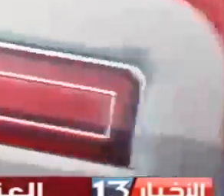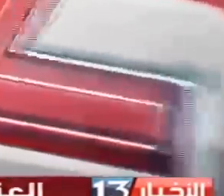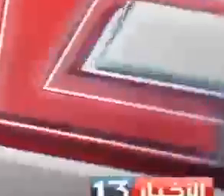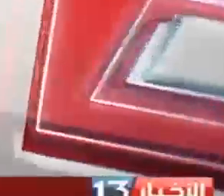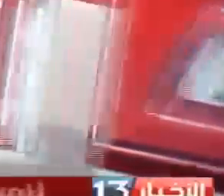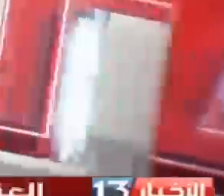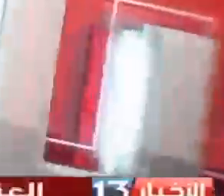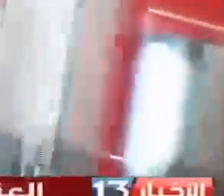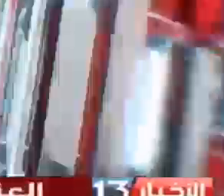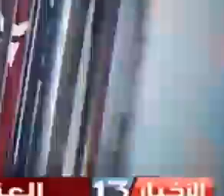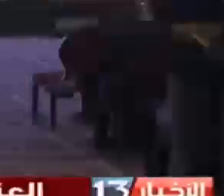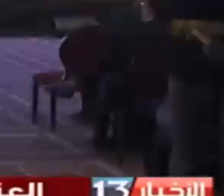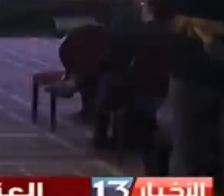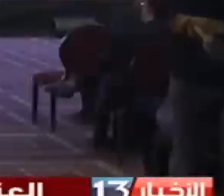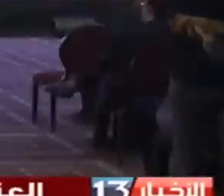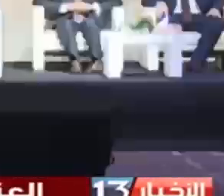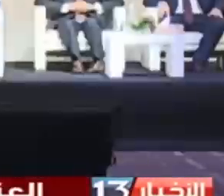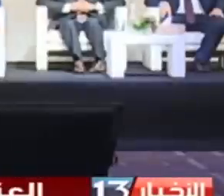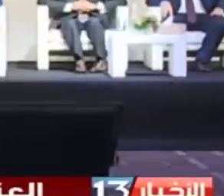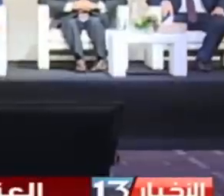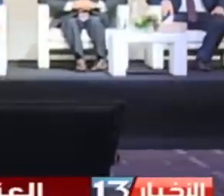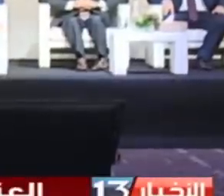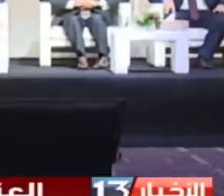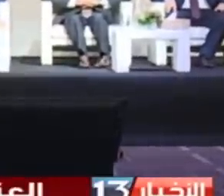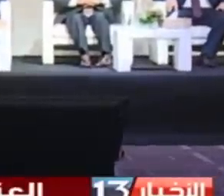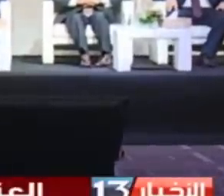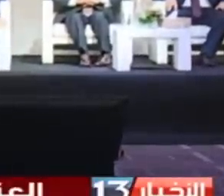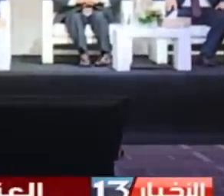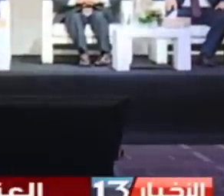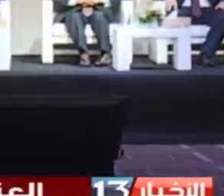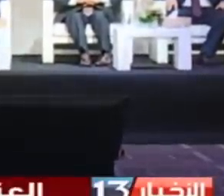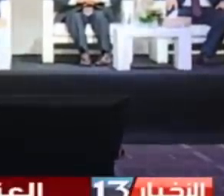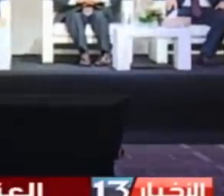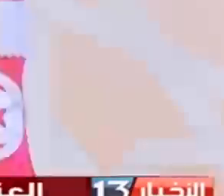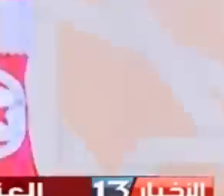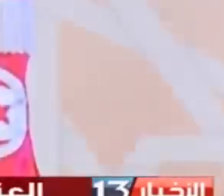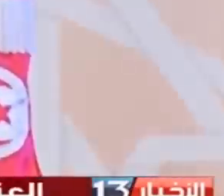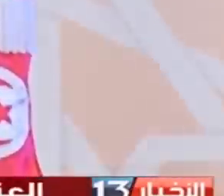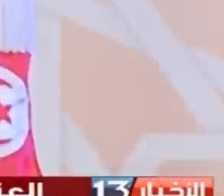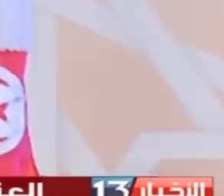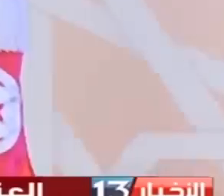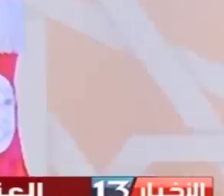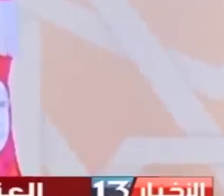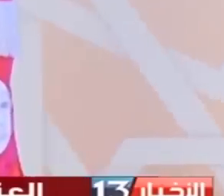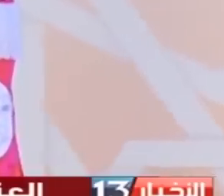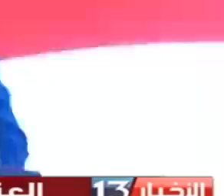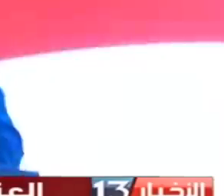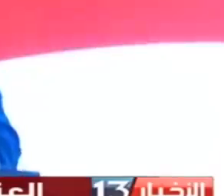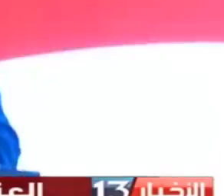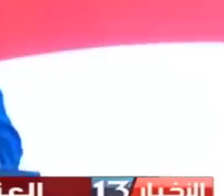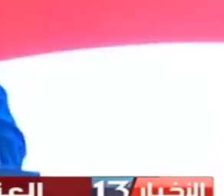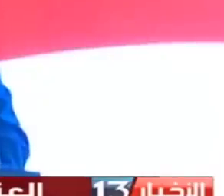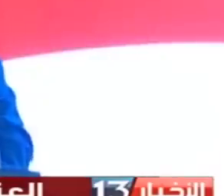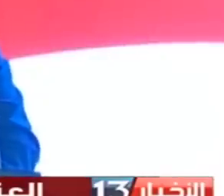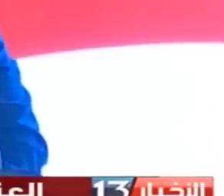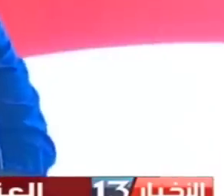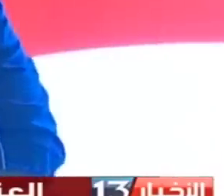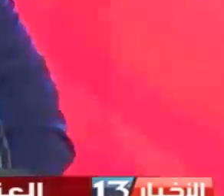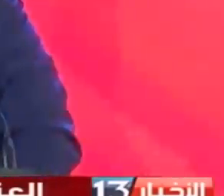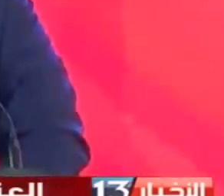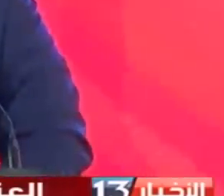انطلق اشكال المندده الاقتصادي التونسي للدعوه الى ارساء جمله اجيت دعم التعاون الاقتصادي